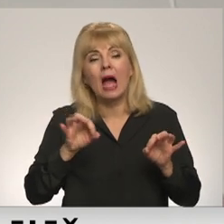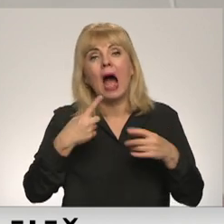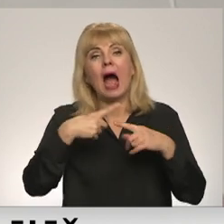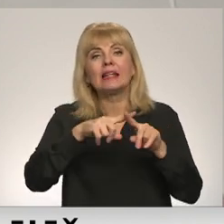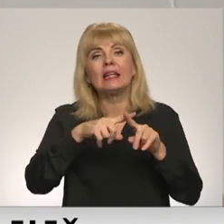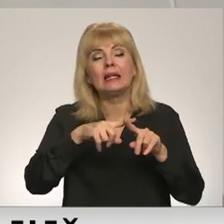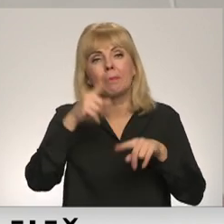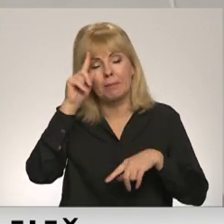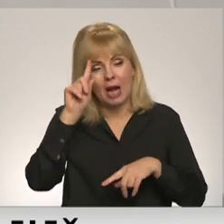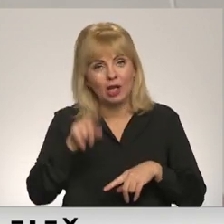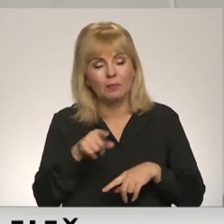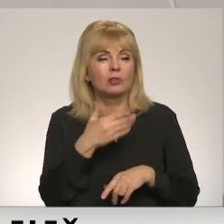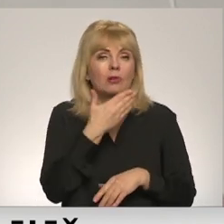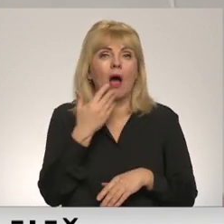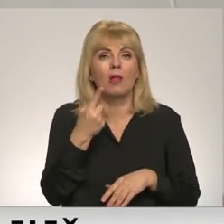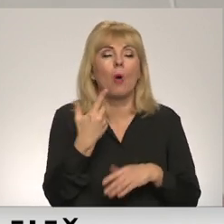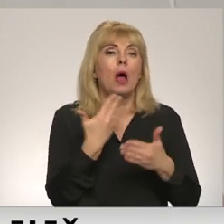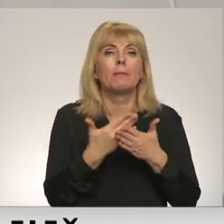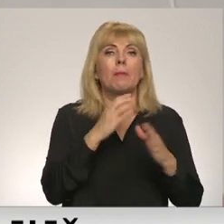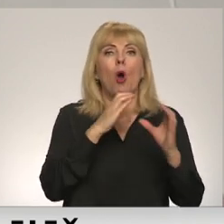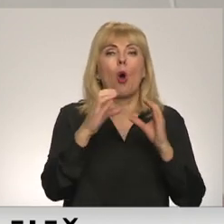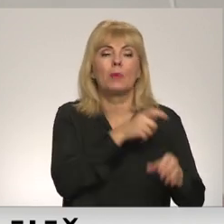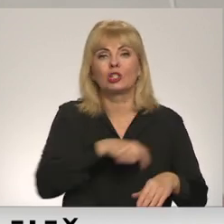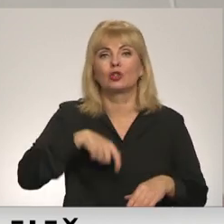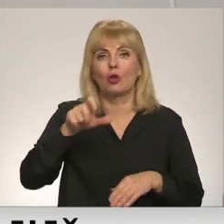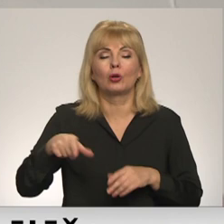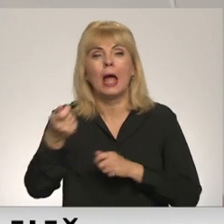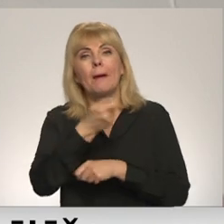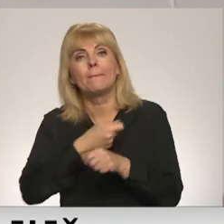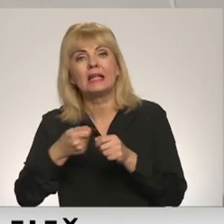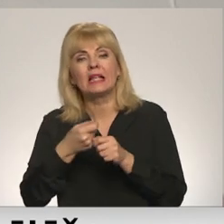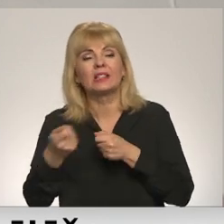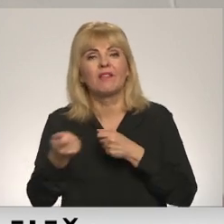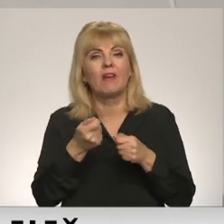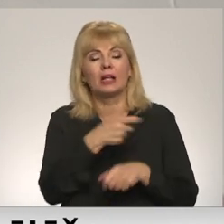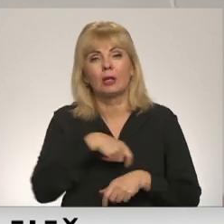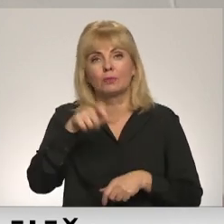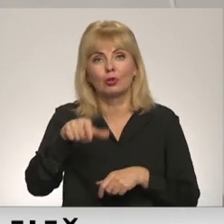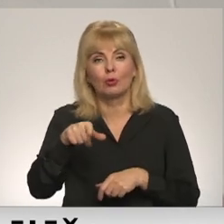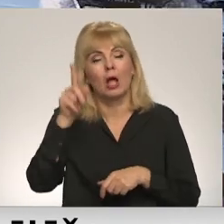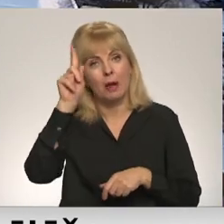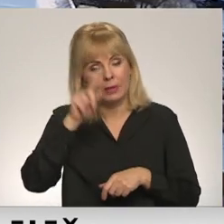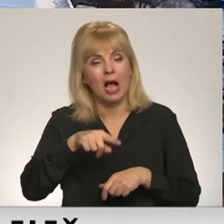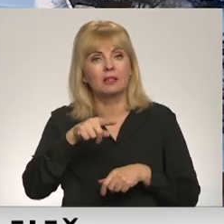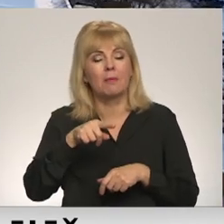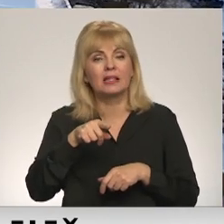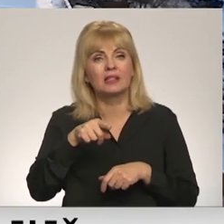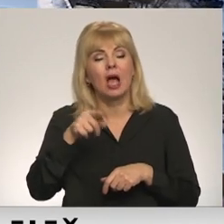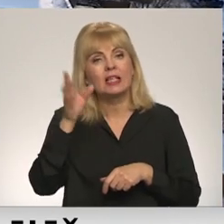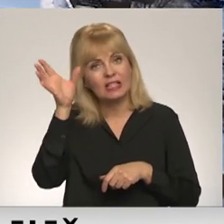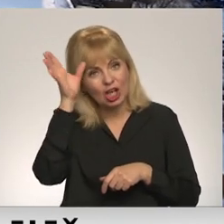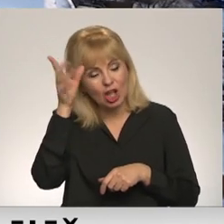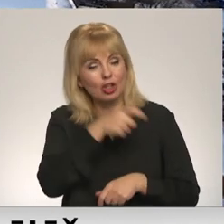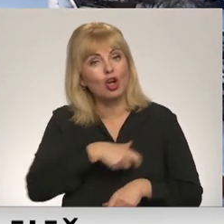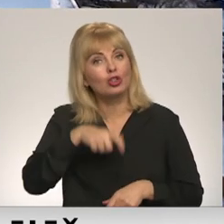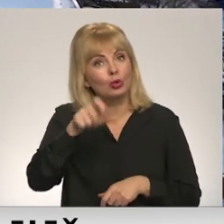Un jaunā budžetā, ka piemēram komunikācijas studentiem vai biznesa vadības studentiem, viņiem jau arī svarīgi šīs prasmes uz zināšanas. Studentiem arī